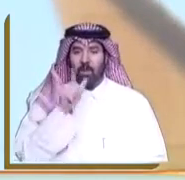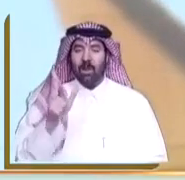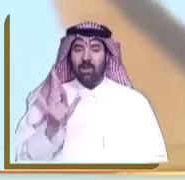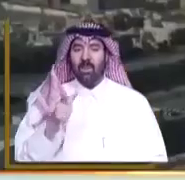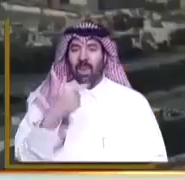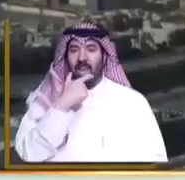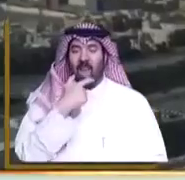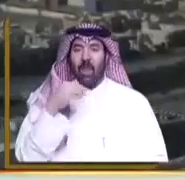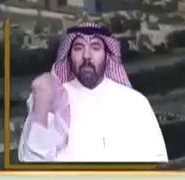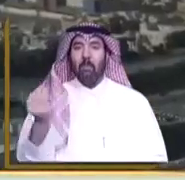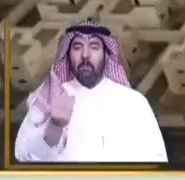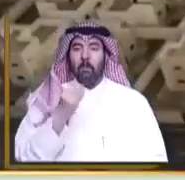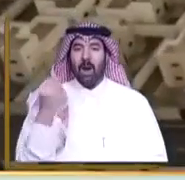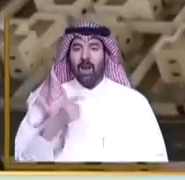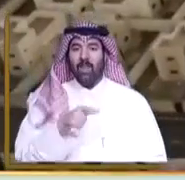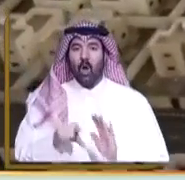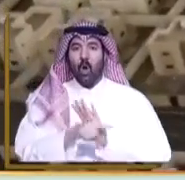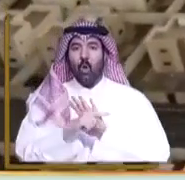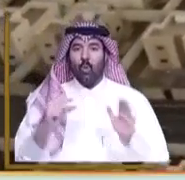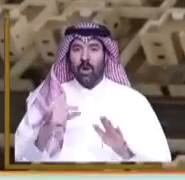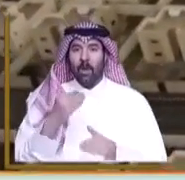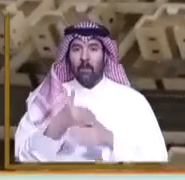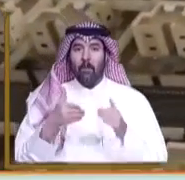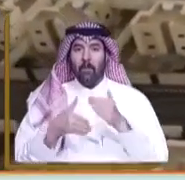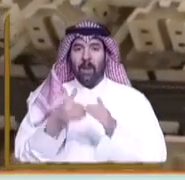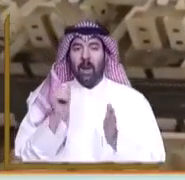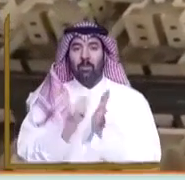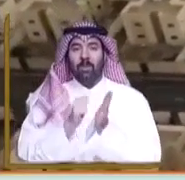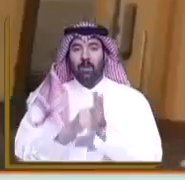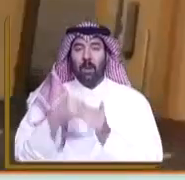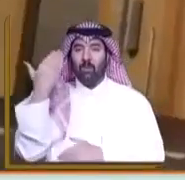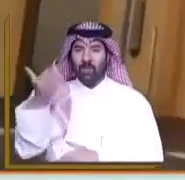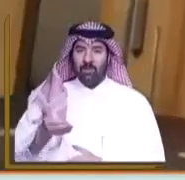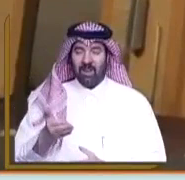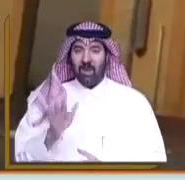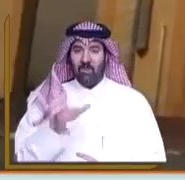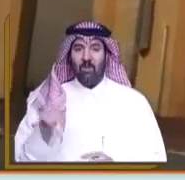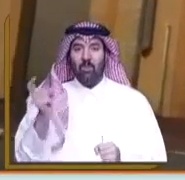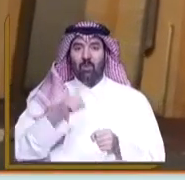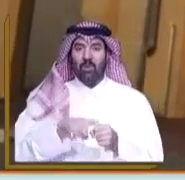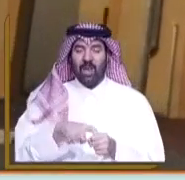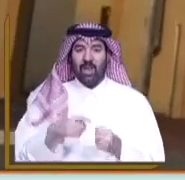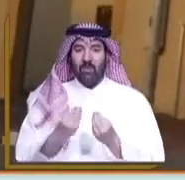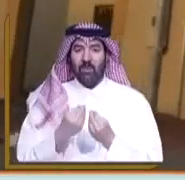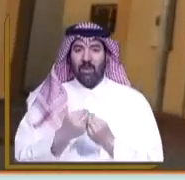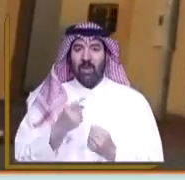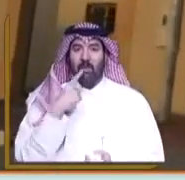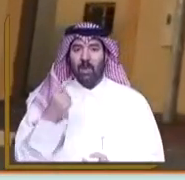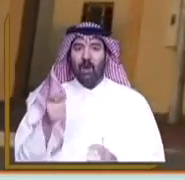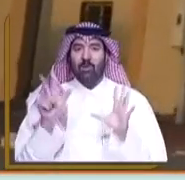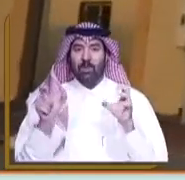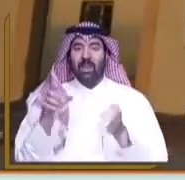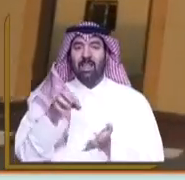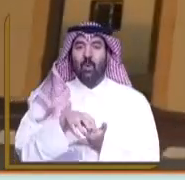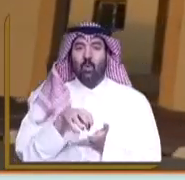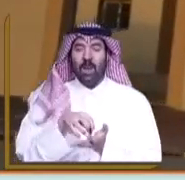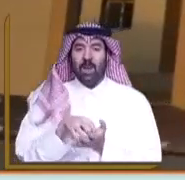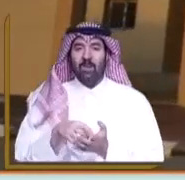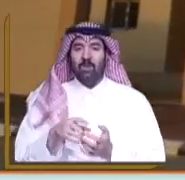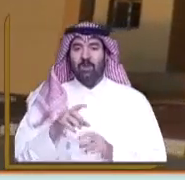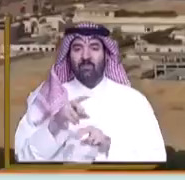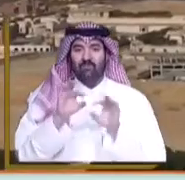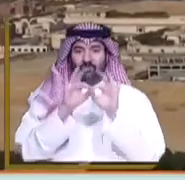وينطلق المعرض تحت عنوان لبناء مسكن المستقبل بمشاركة أكثر من 170 دولة